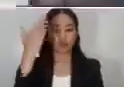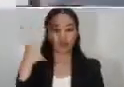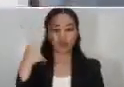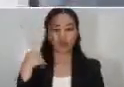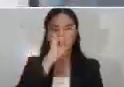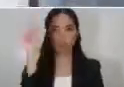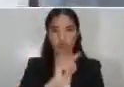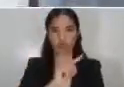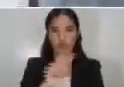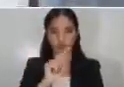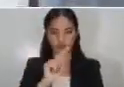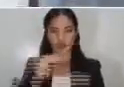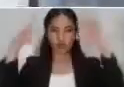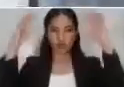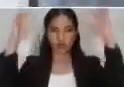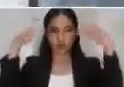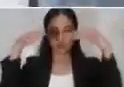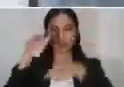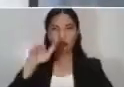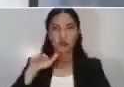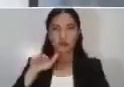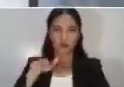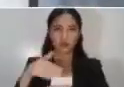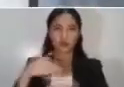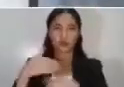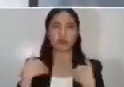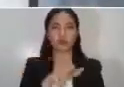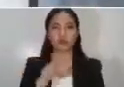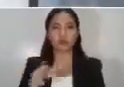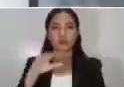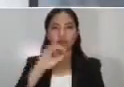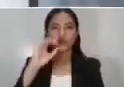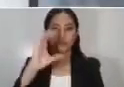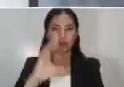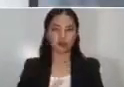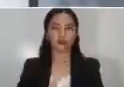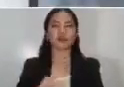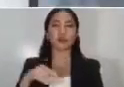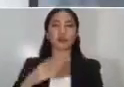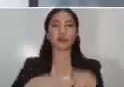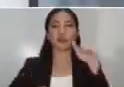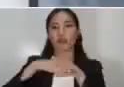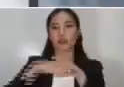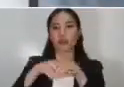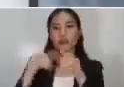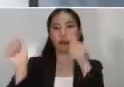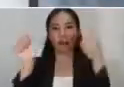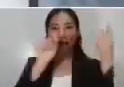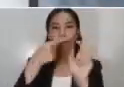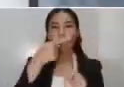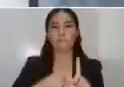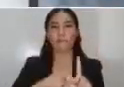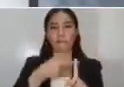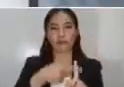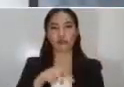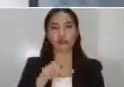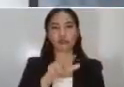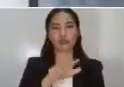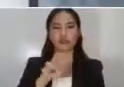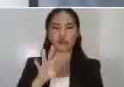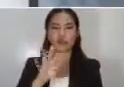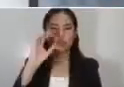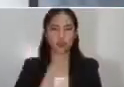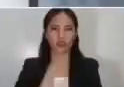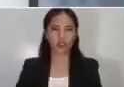at heat exhaustion. 41 to 54 degrees Celsius naman ay maaaring mag-cause na ito ng heat stroke, kaya huwag kalimutang uminom